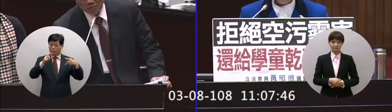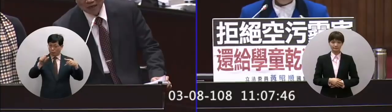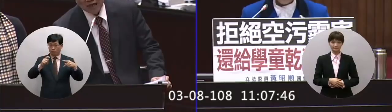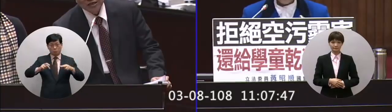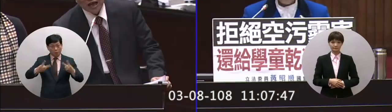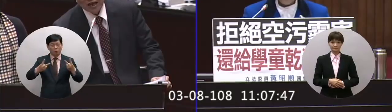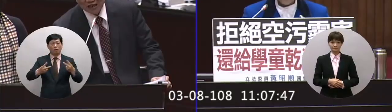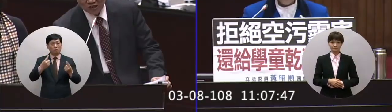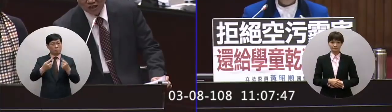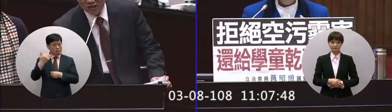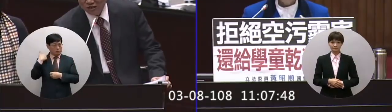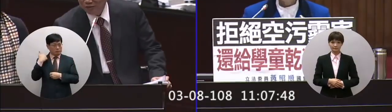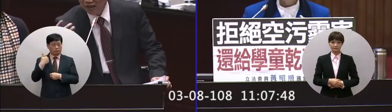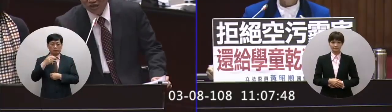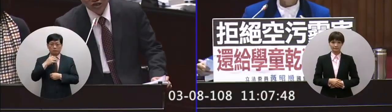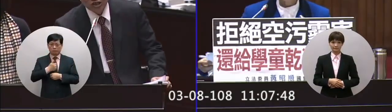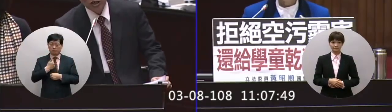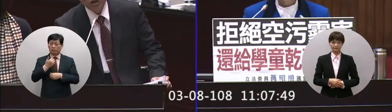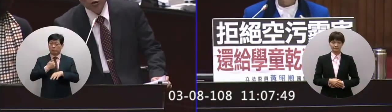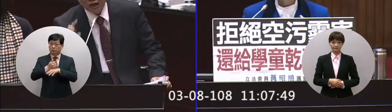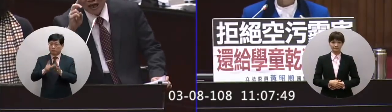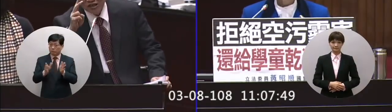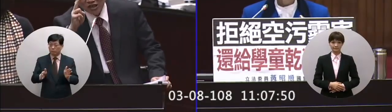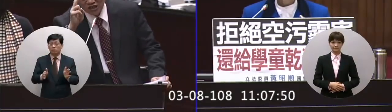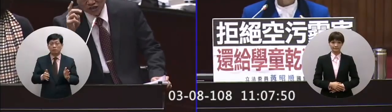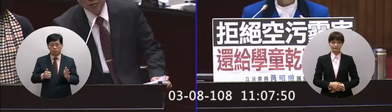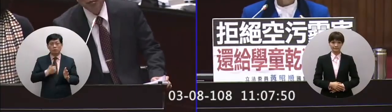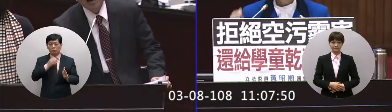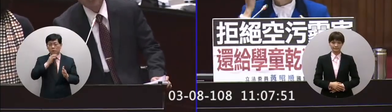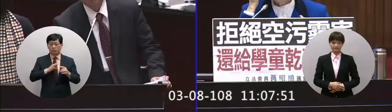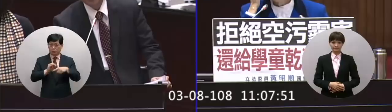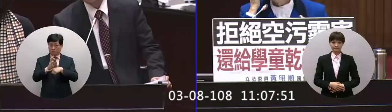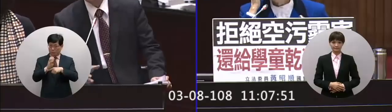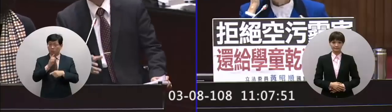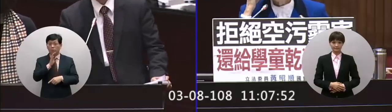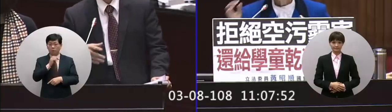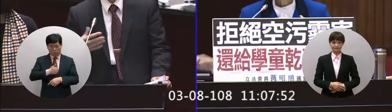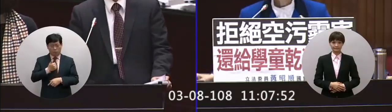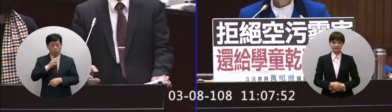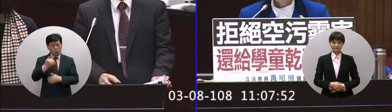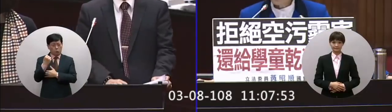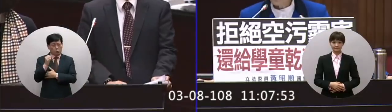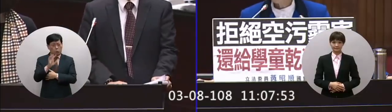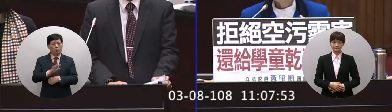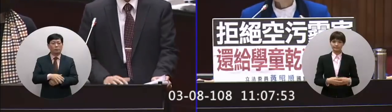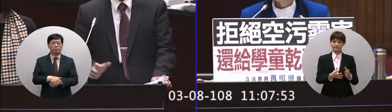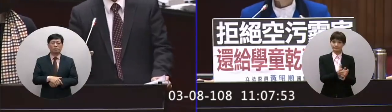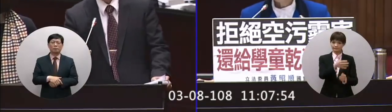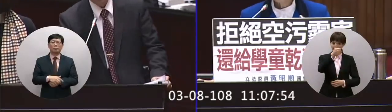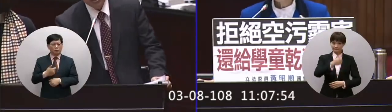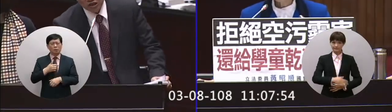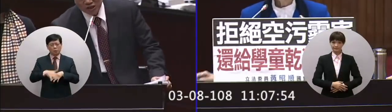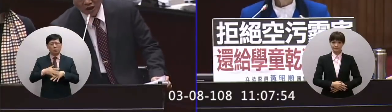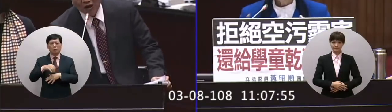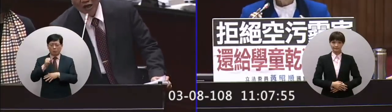吼，比较早的即个疫情的时期，阮改善21%哦，嘿，这拢有咧努力啦。 部长， 即我